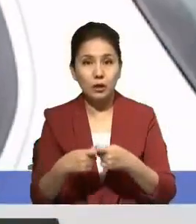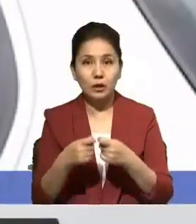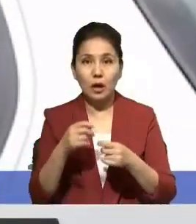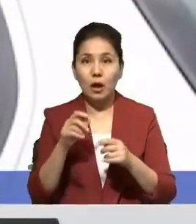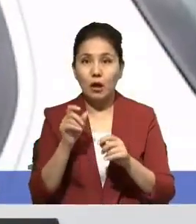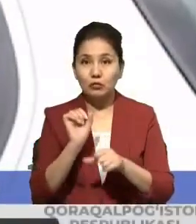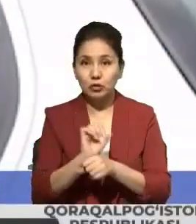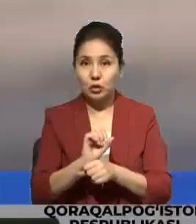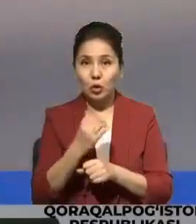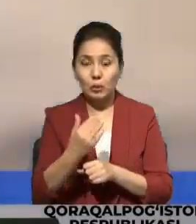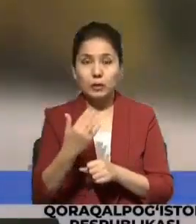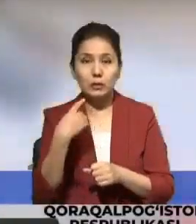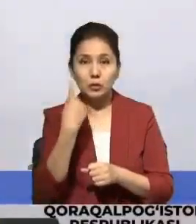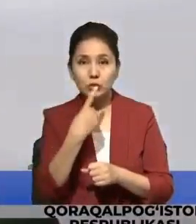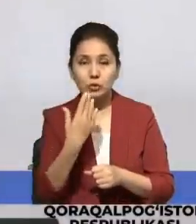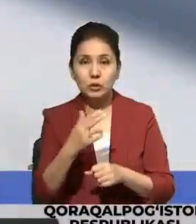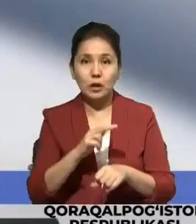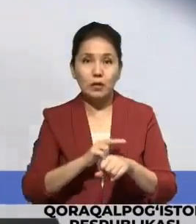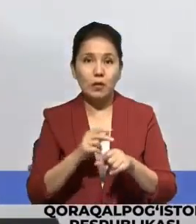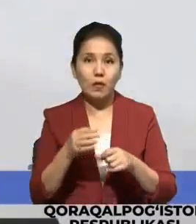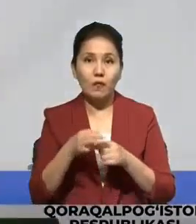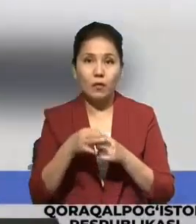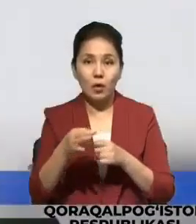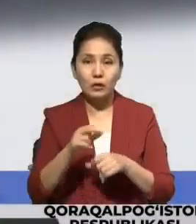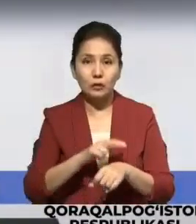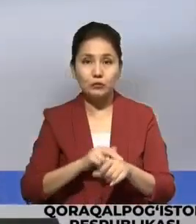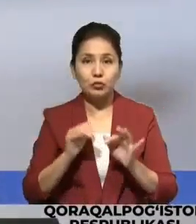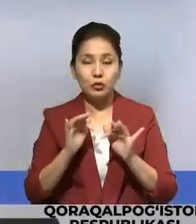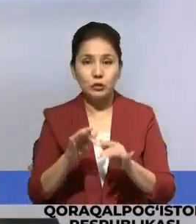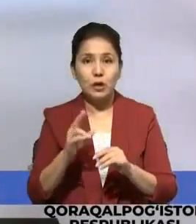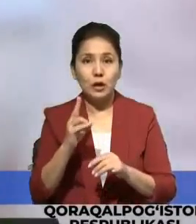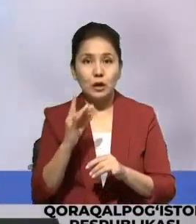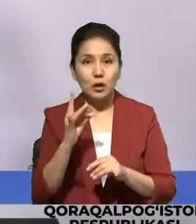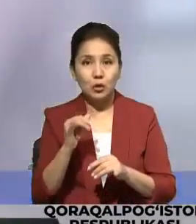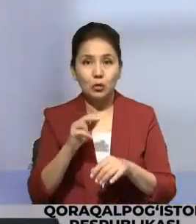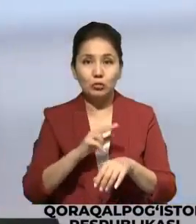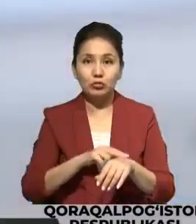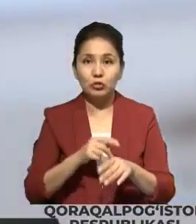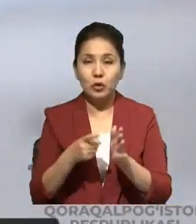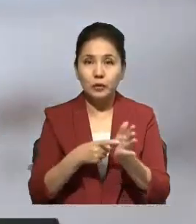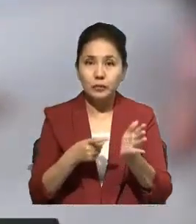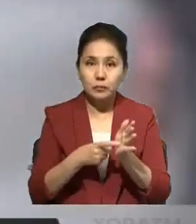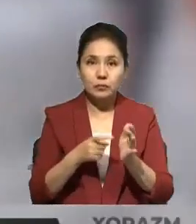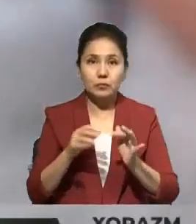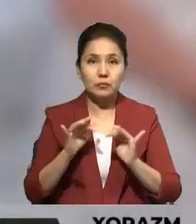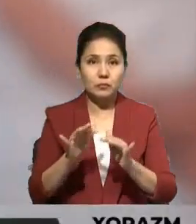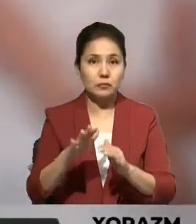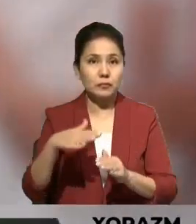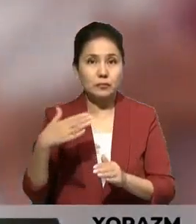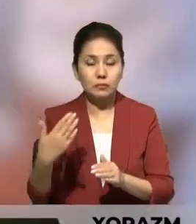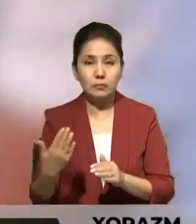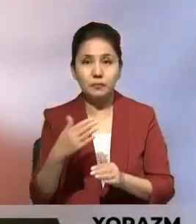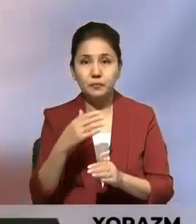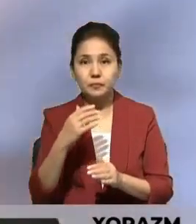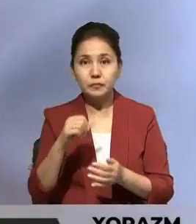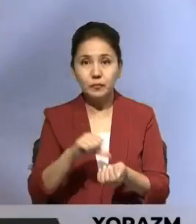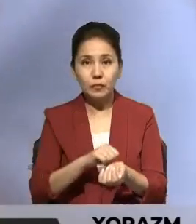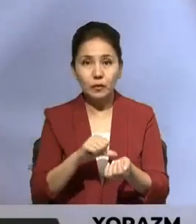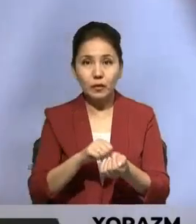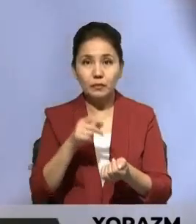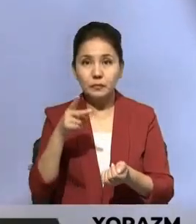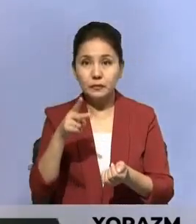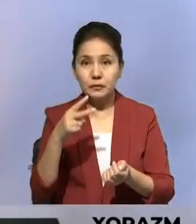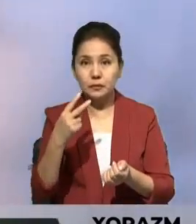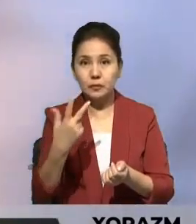chek qo'yilmoqda. Xususan, viloyat ichki ishlar boshqarmasi tezkor qidiruv xizmati, jinoyat qidiruv boshqarmasi xodimlari tomonidan Qoradori